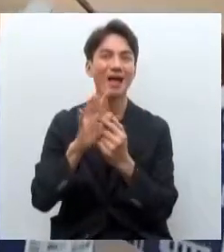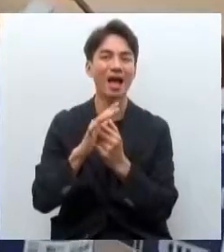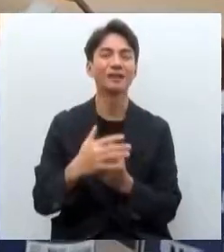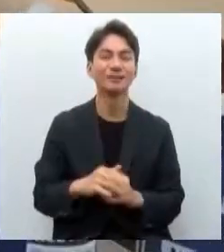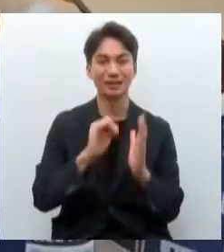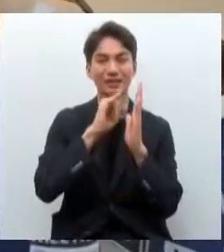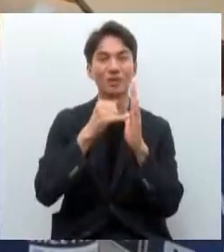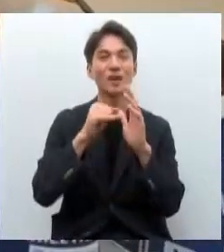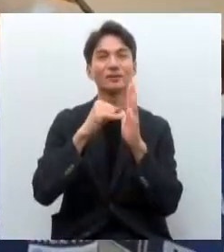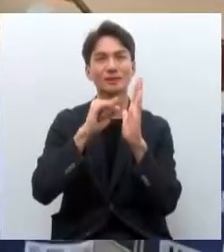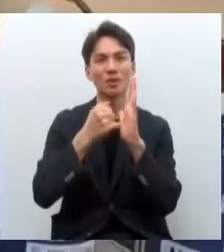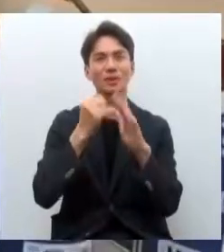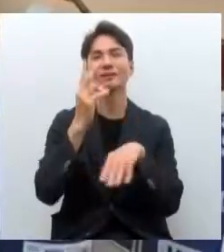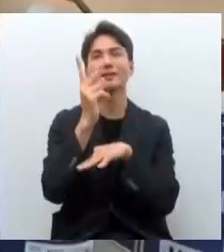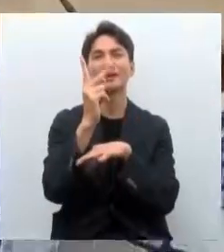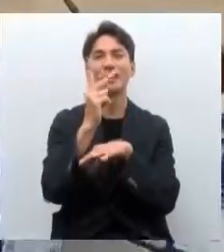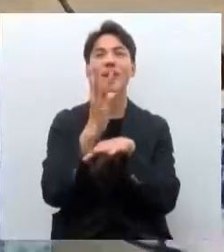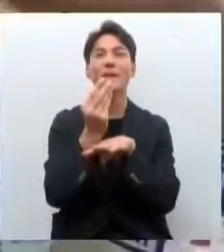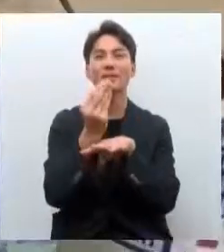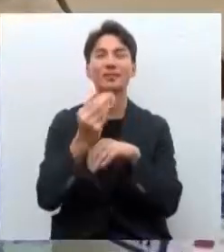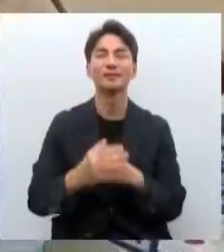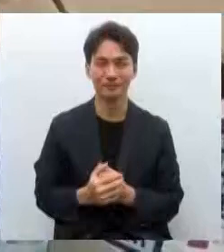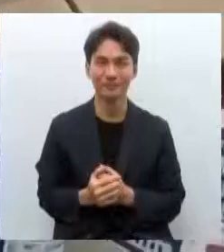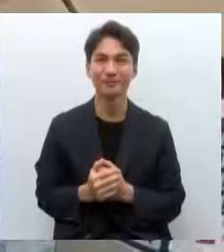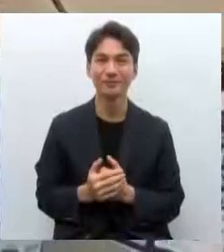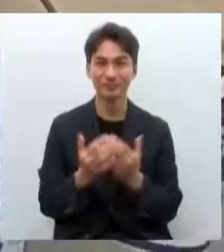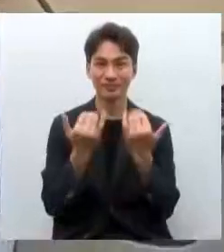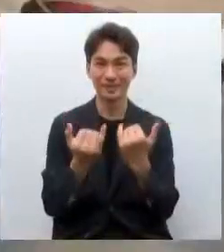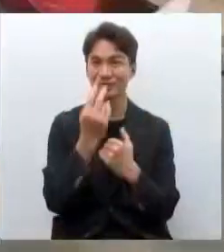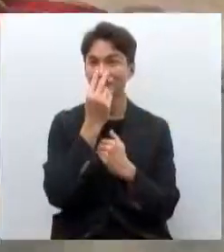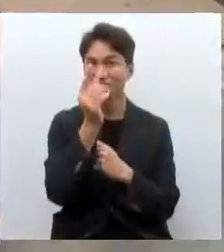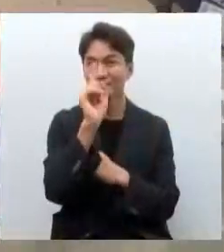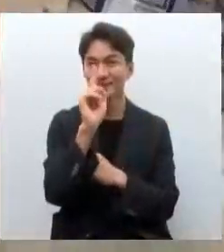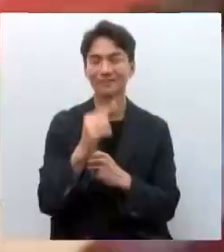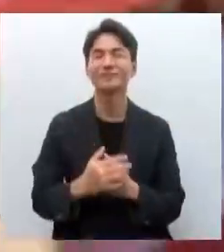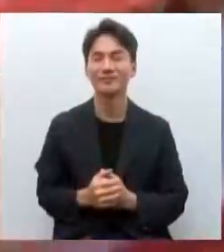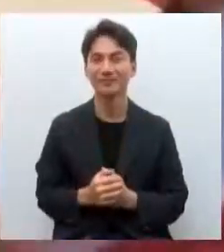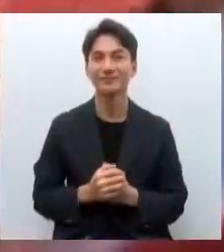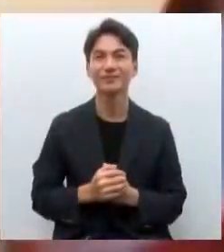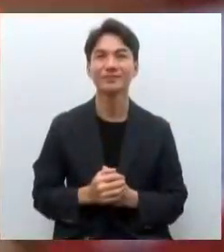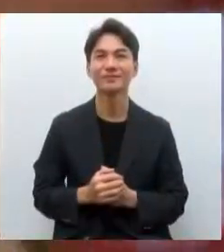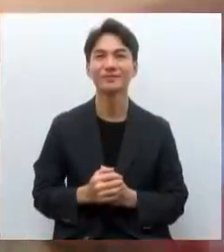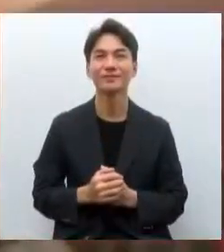ก้าวแพงเพชรมันเป็นมุกเอาไปดูกันเลยค่ะว่าแต่ละคนทำอะไรกันบ้าง ไปดูกันเลย